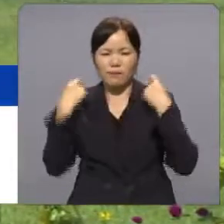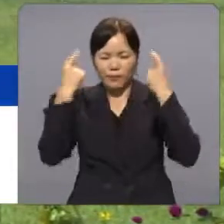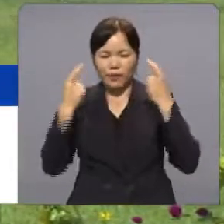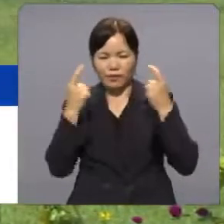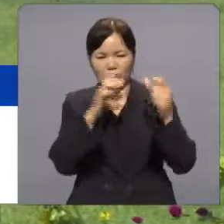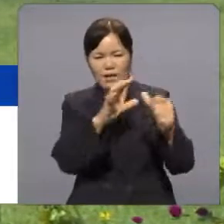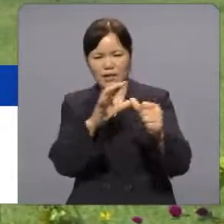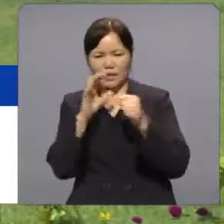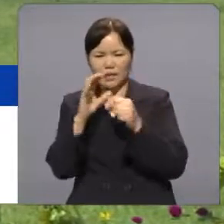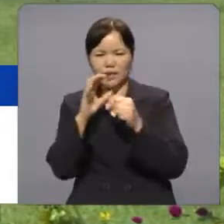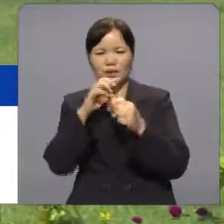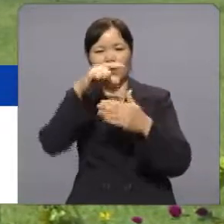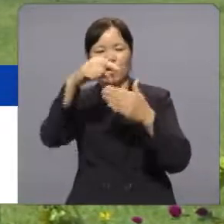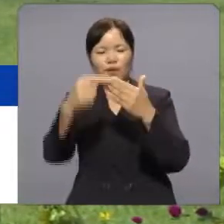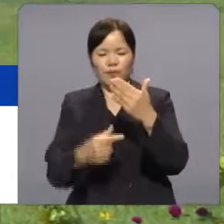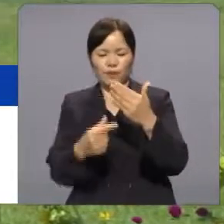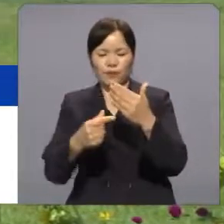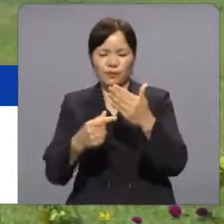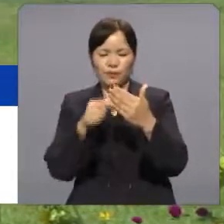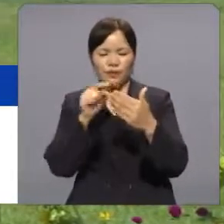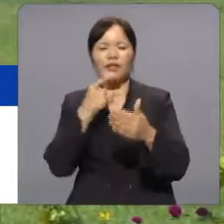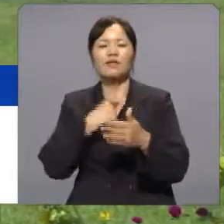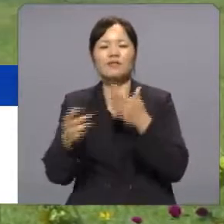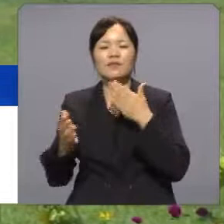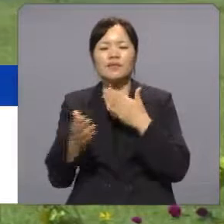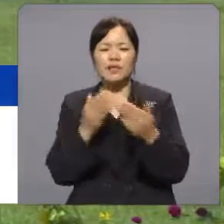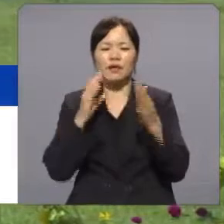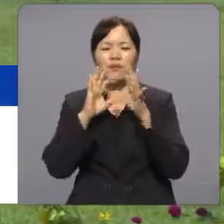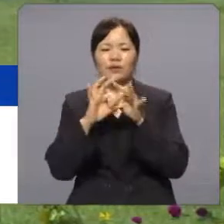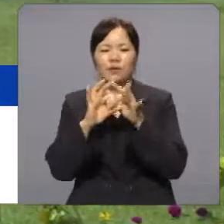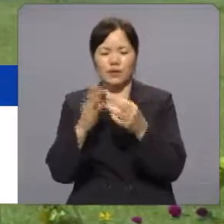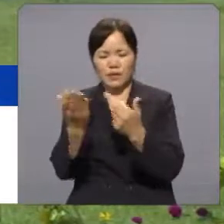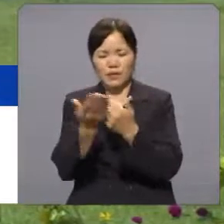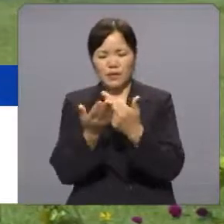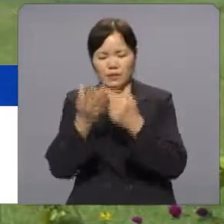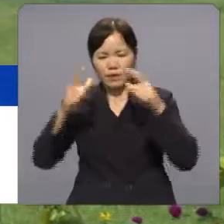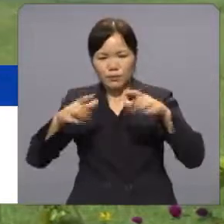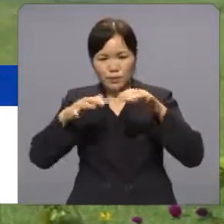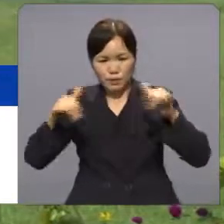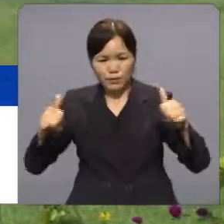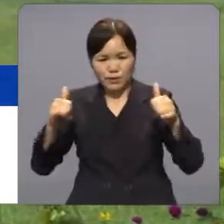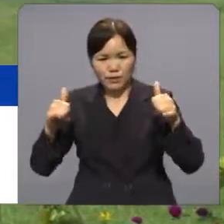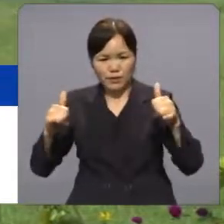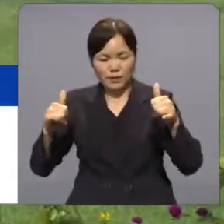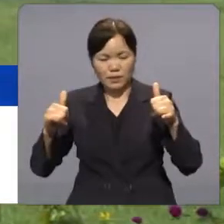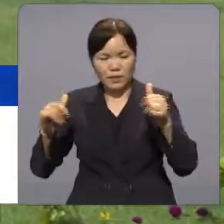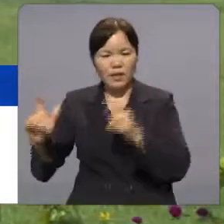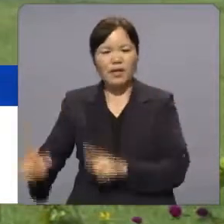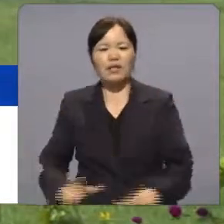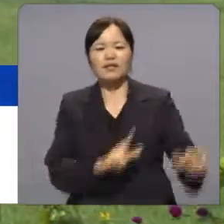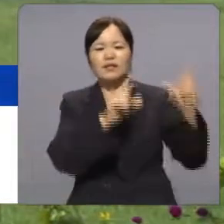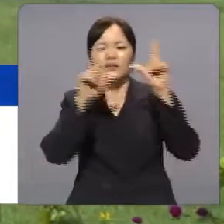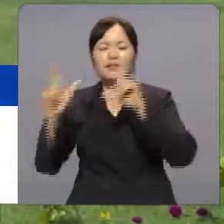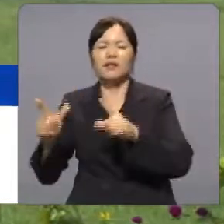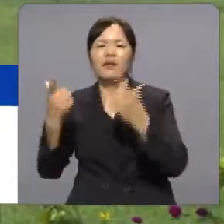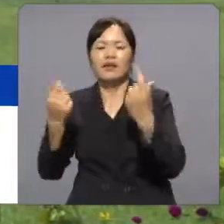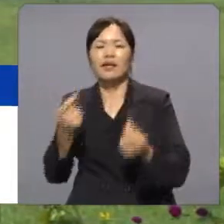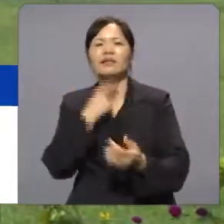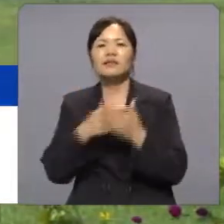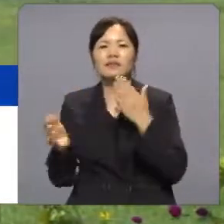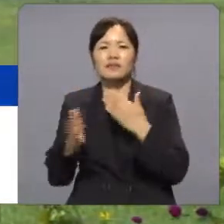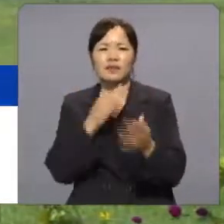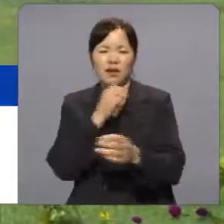자원을 활용한 프로그램 체험을 통해서 섬 주민과의 그 일상생활을